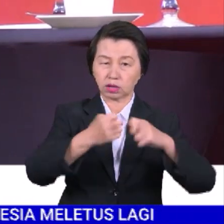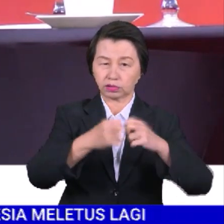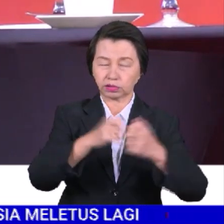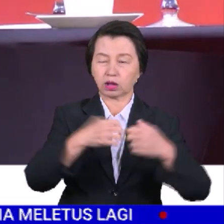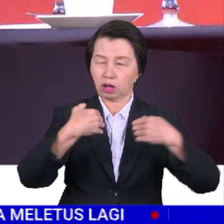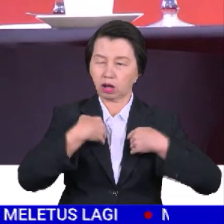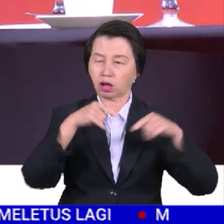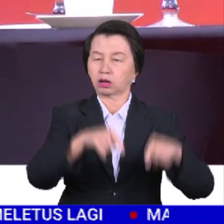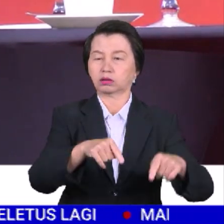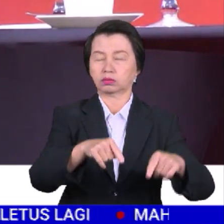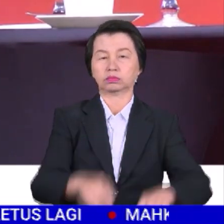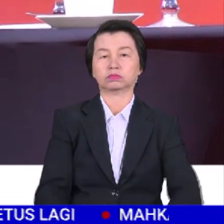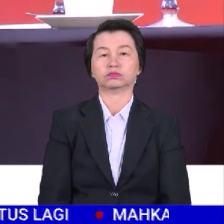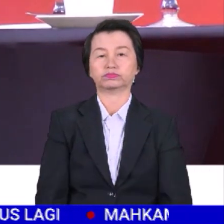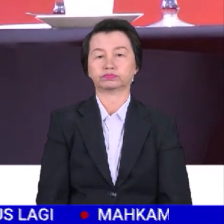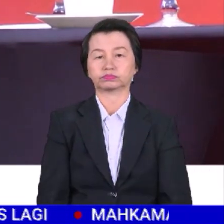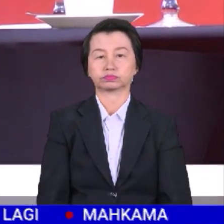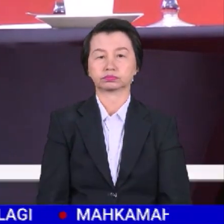yang ada.